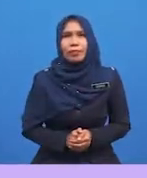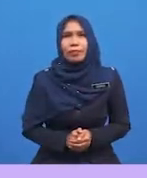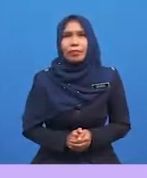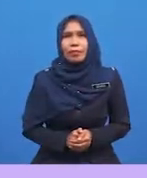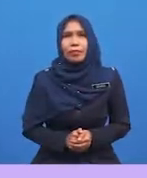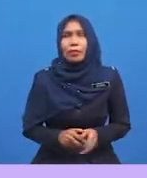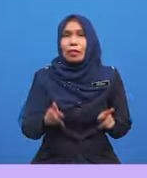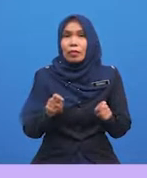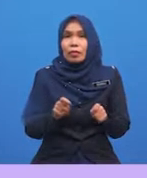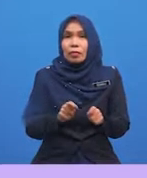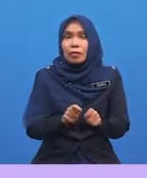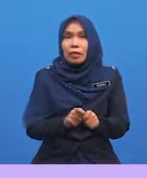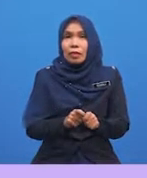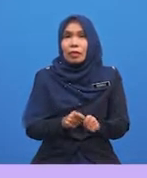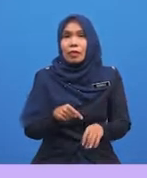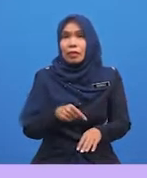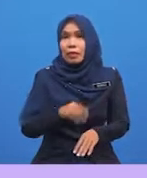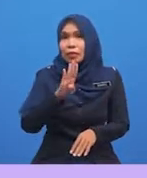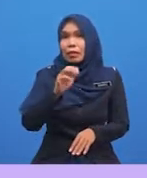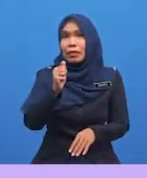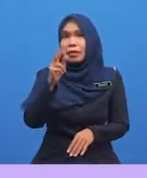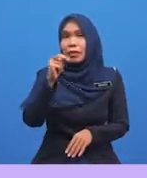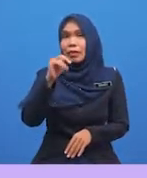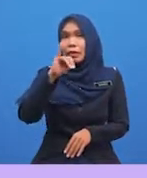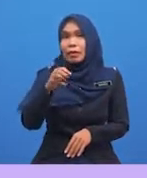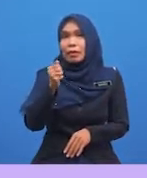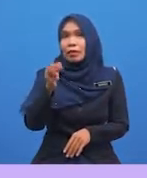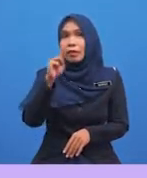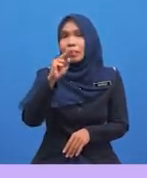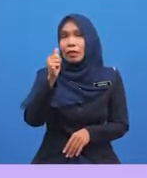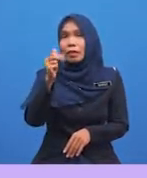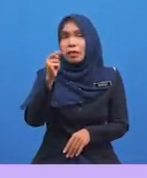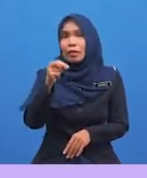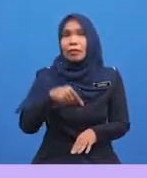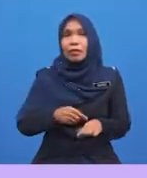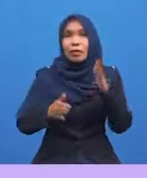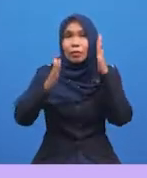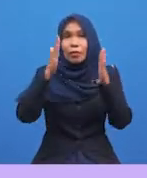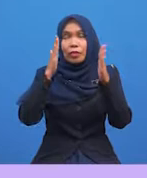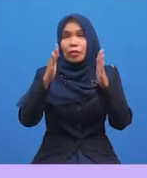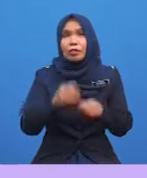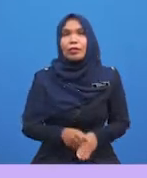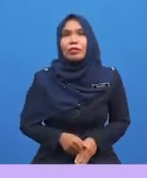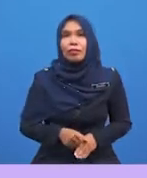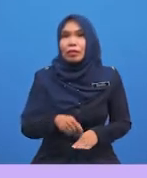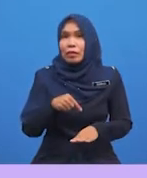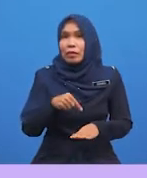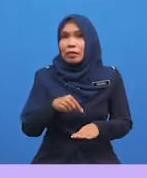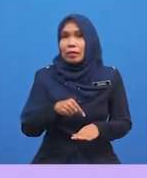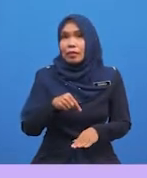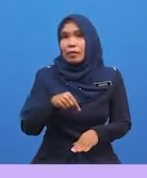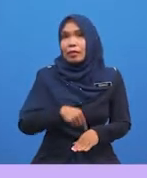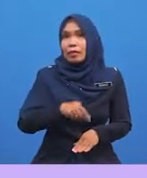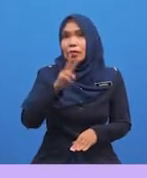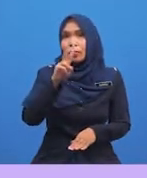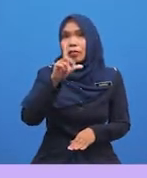melibatkan kawasan banjaran di Malaysia. Contohnya Ulu Tembeling, Pahang, kawasan banjaran Kapuas